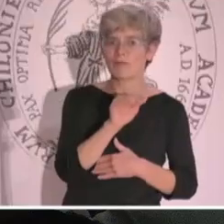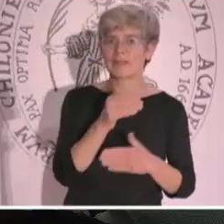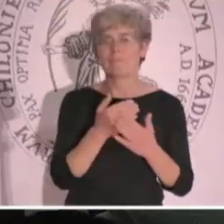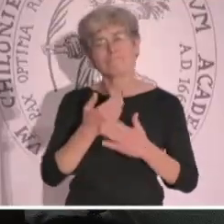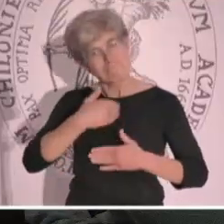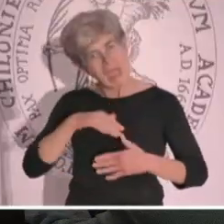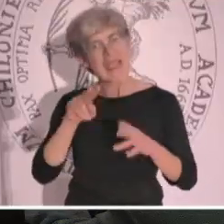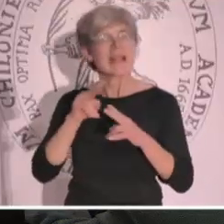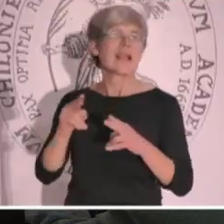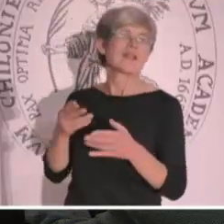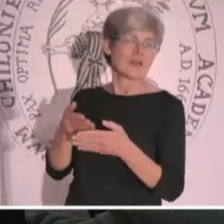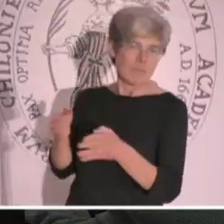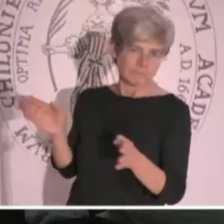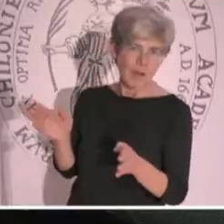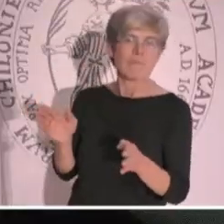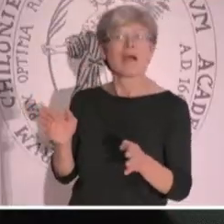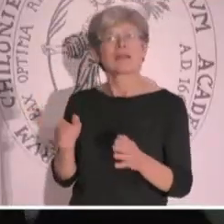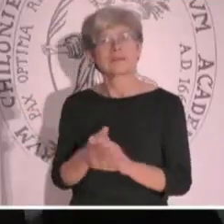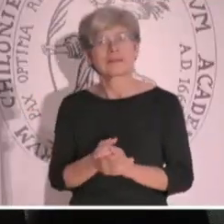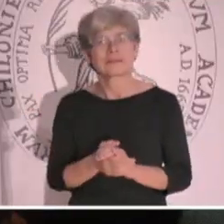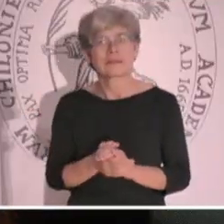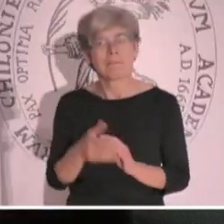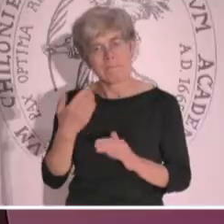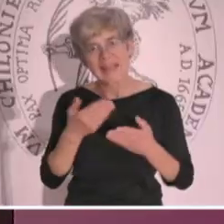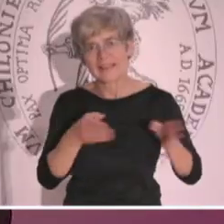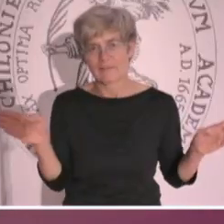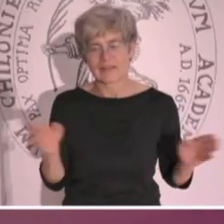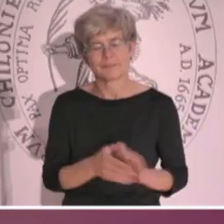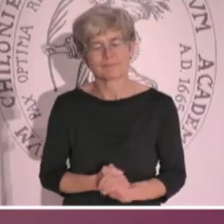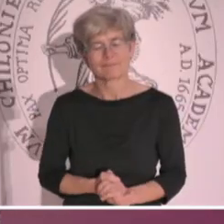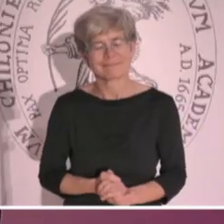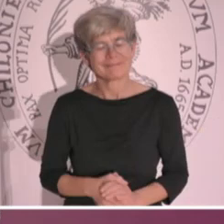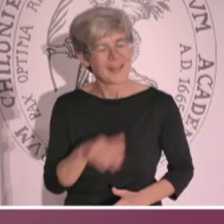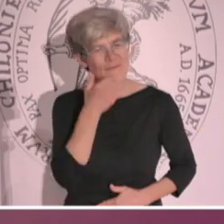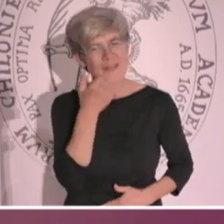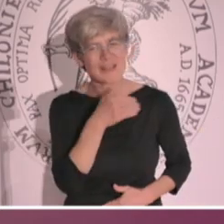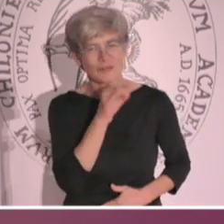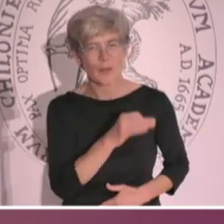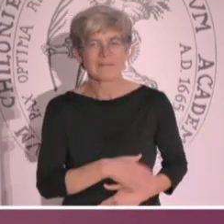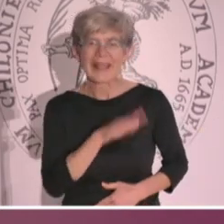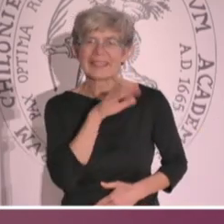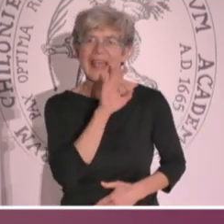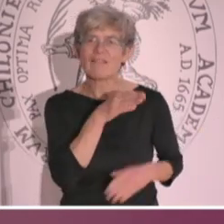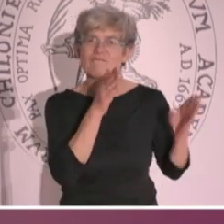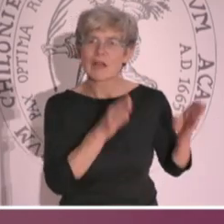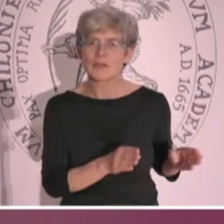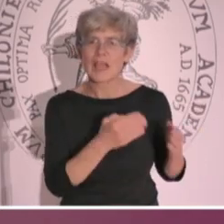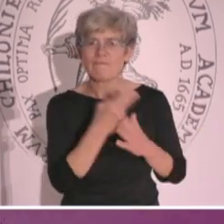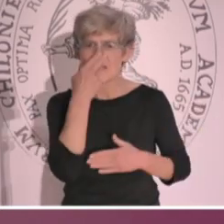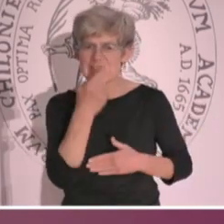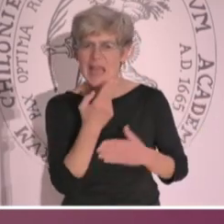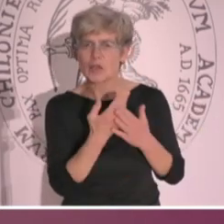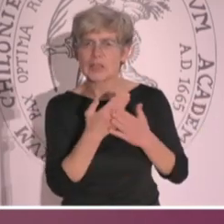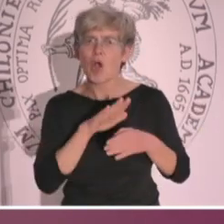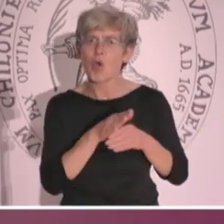werden. Ja, vielen herzlichen Dank. Wie sieht es an Ihrer Fakultät aus mit der Mischung aus Präsenz-, Hybrid- und